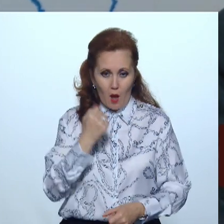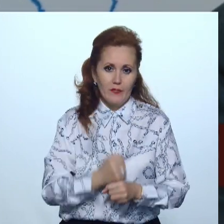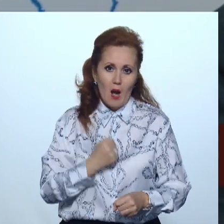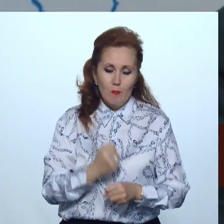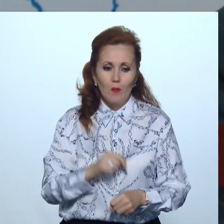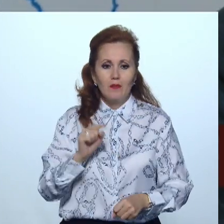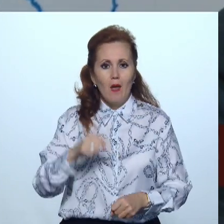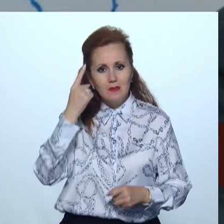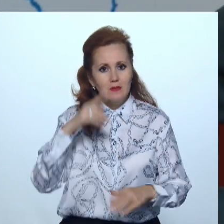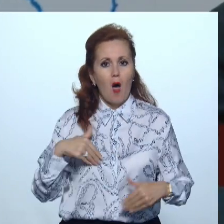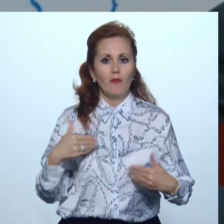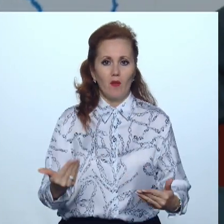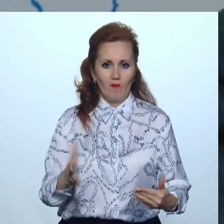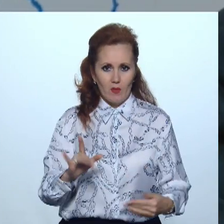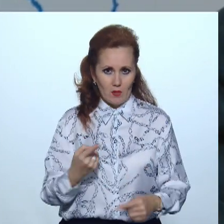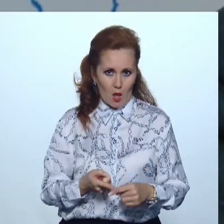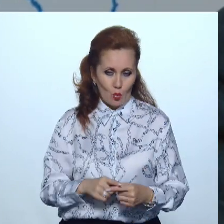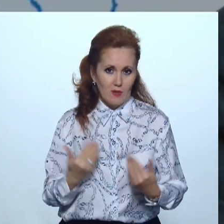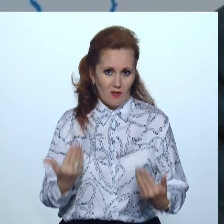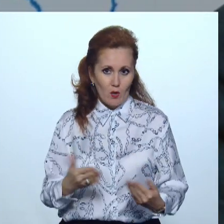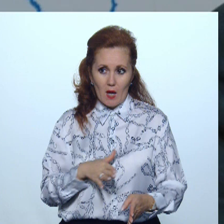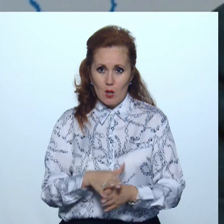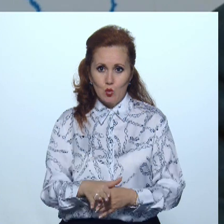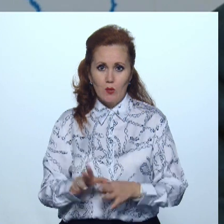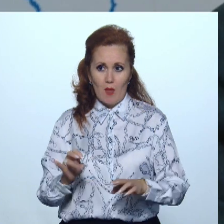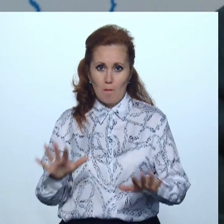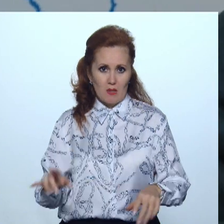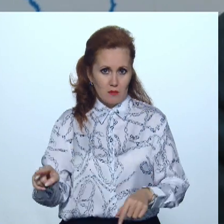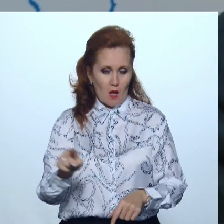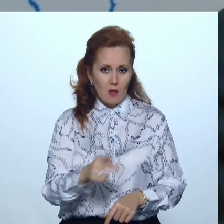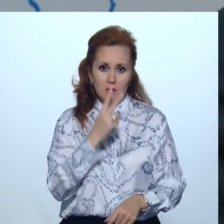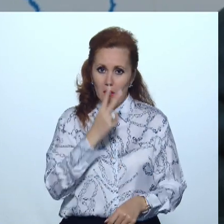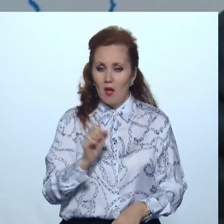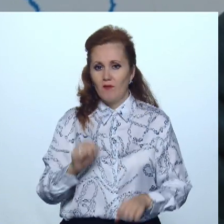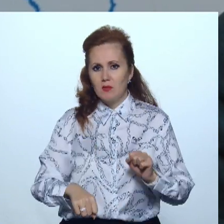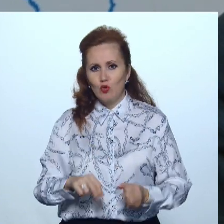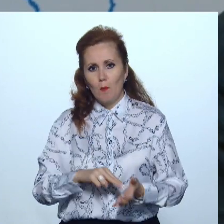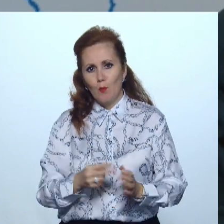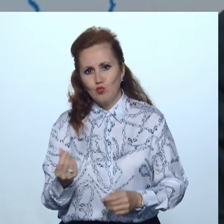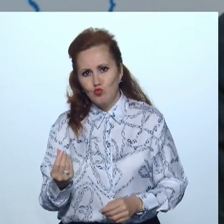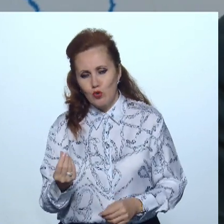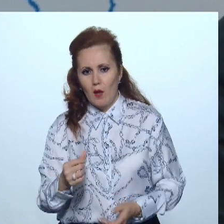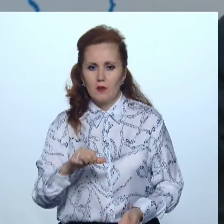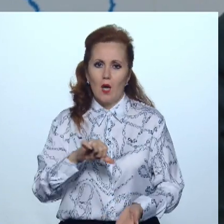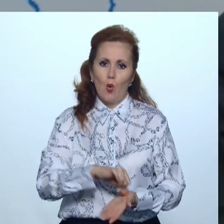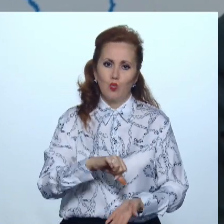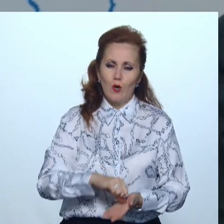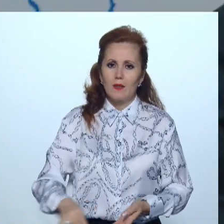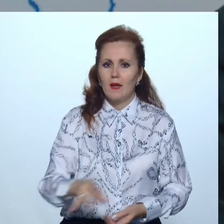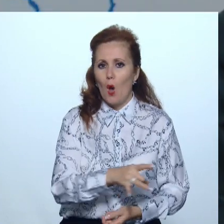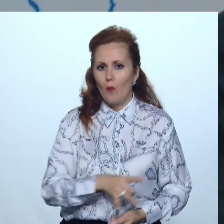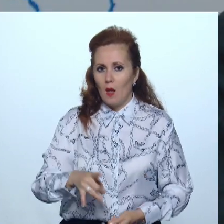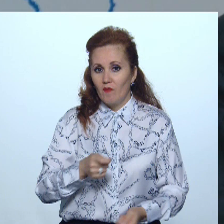те инициативы, которые сегодня реализуются на местах. И смотреть и возможности бюджета, и участие региональных